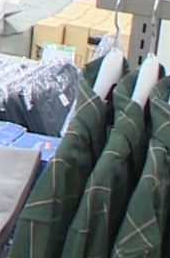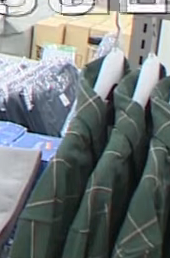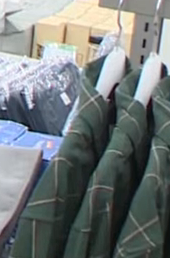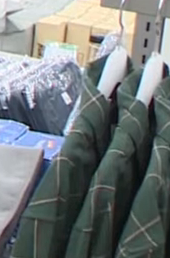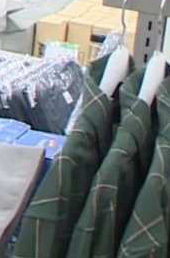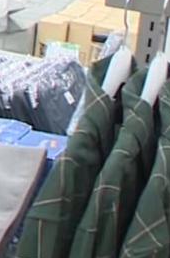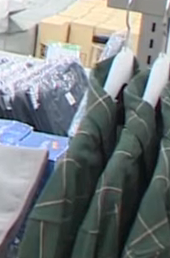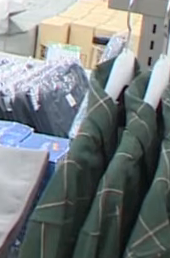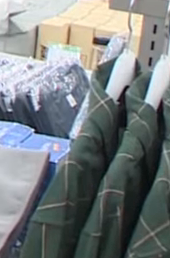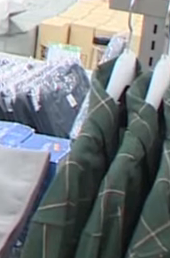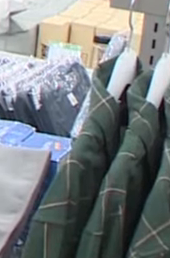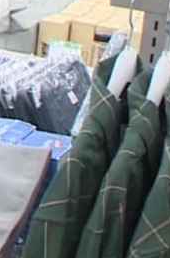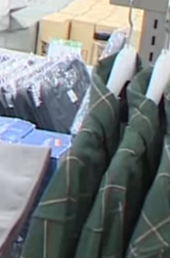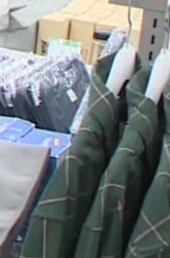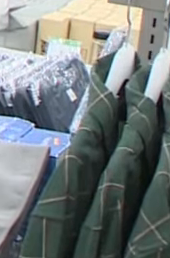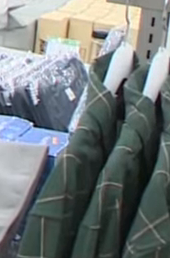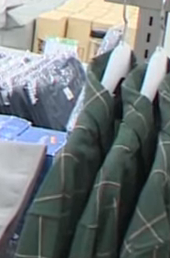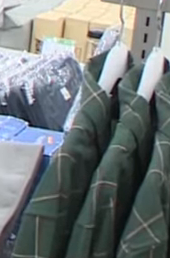하겠습니다